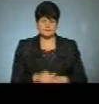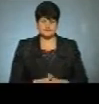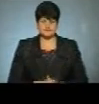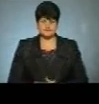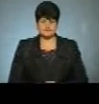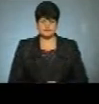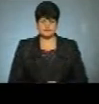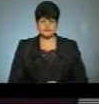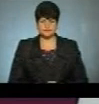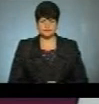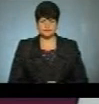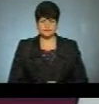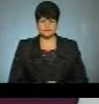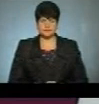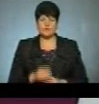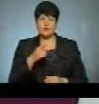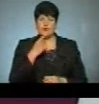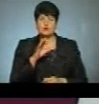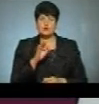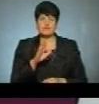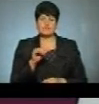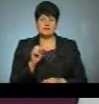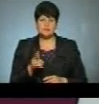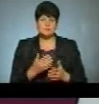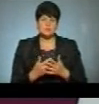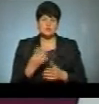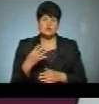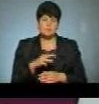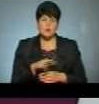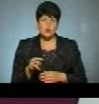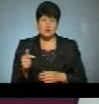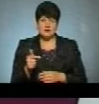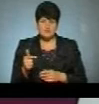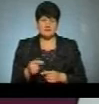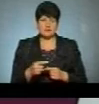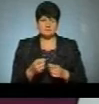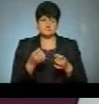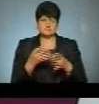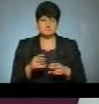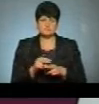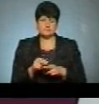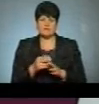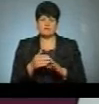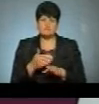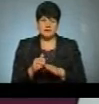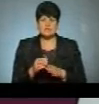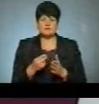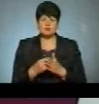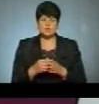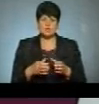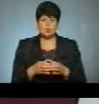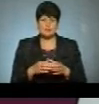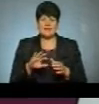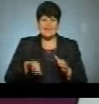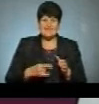на Суспільному. Тернопіль. За словами Олега Вітика, приблизно 40 мільйонів гривень на поточний ремонт виділили з бюджету громади.